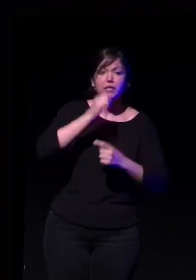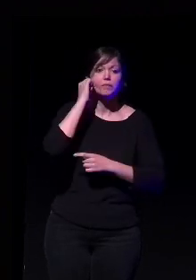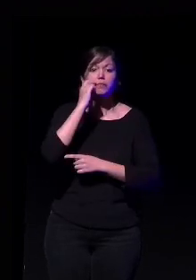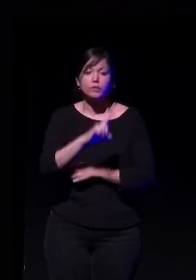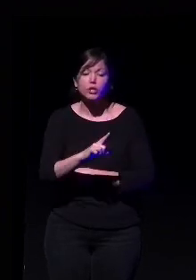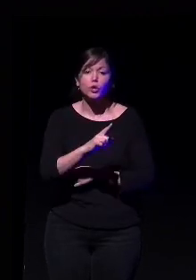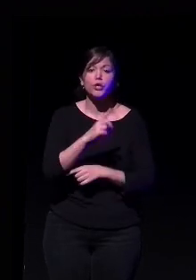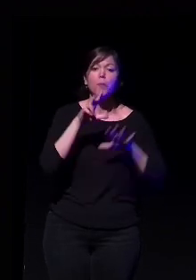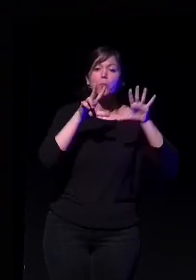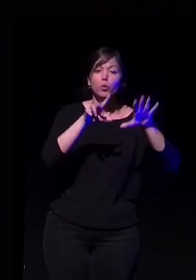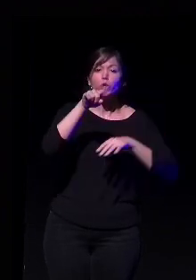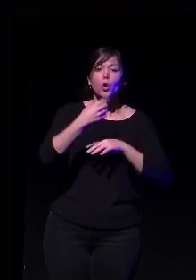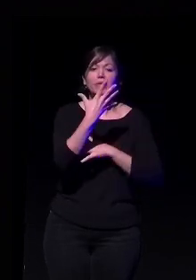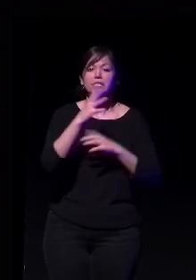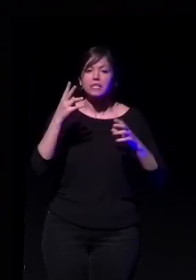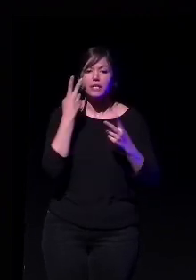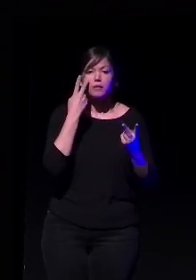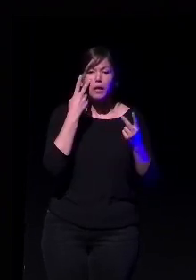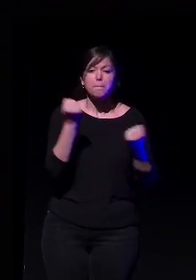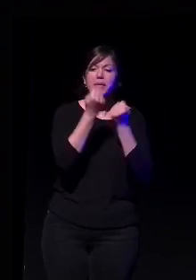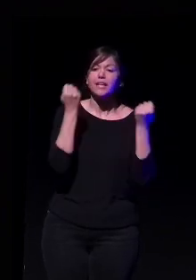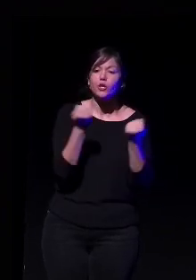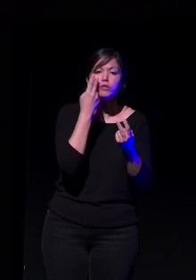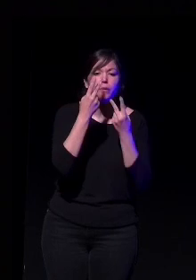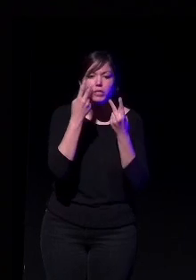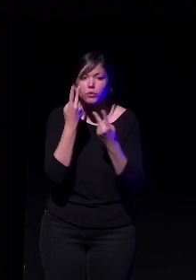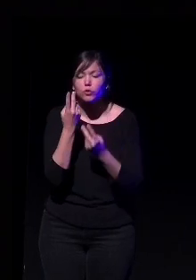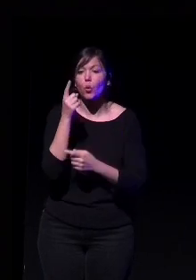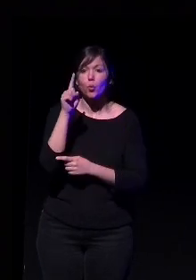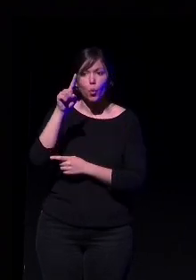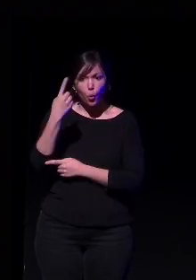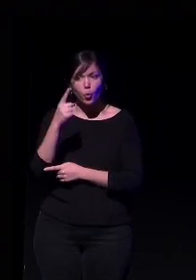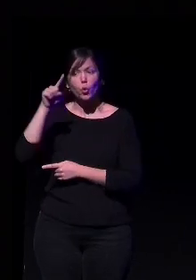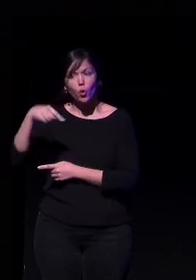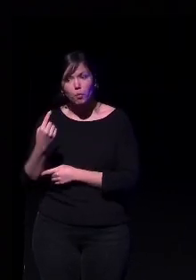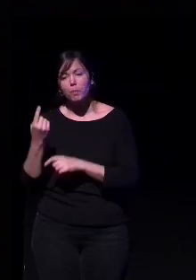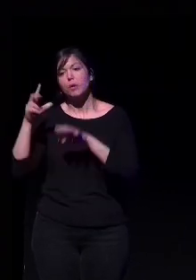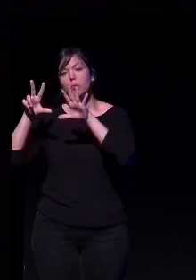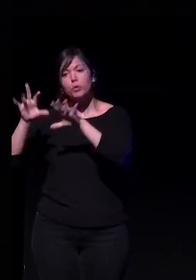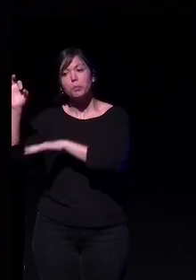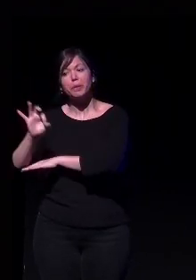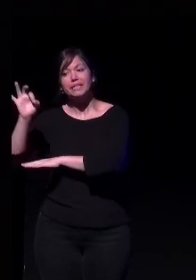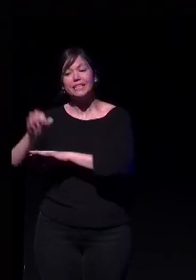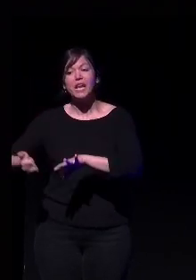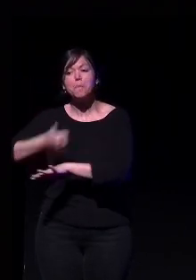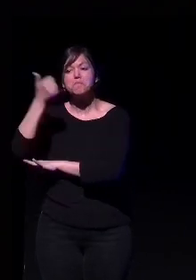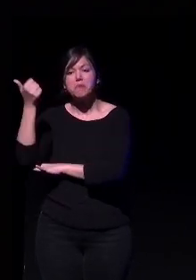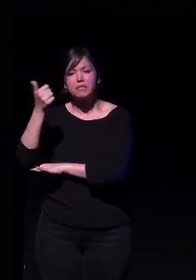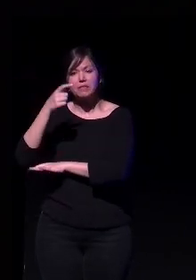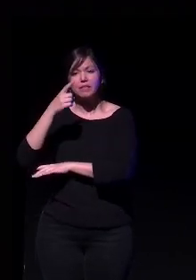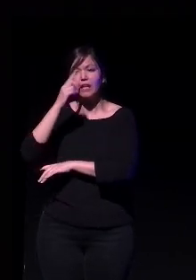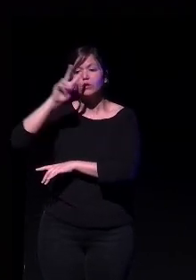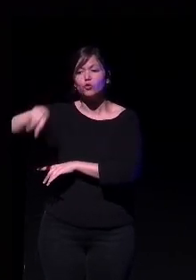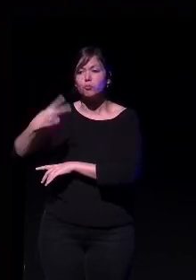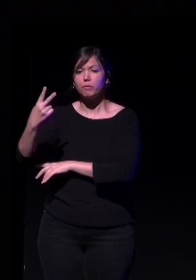vàrem rebre 8,5 milions de visitants, un 1,38% més que el 2022, i es van produir